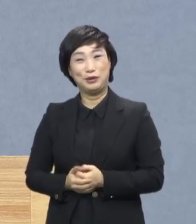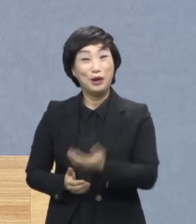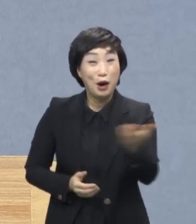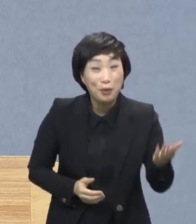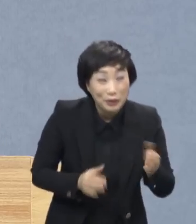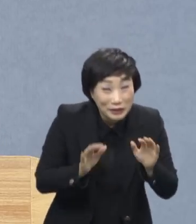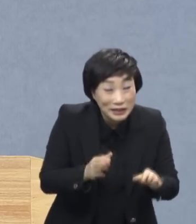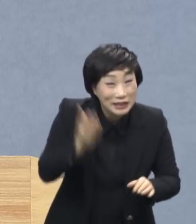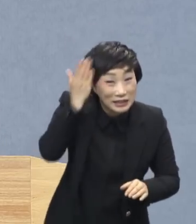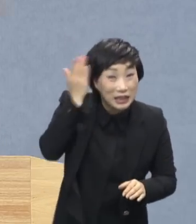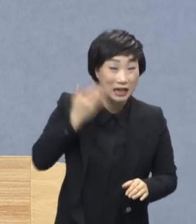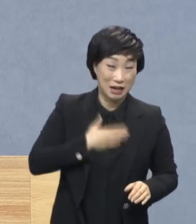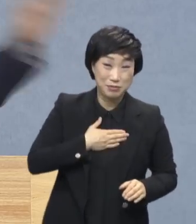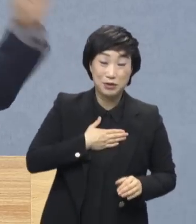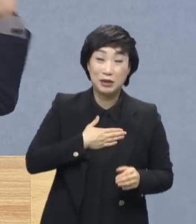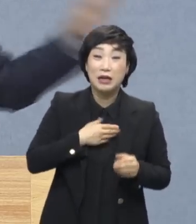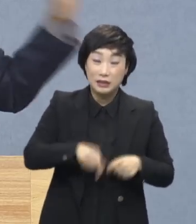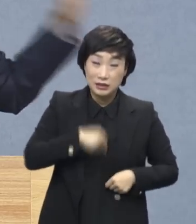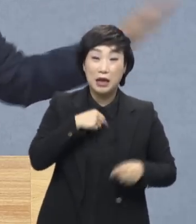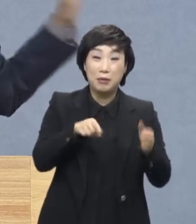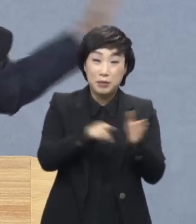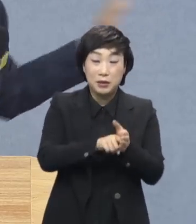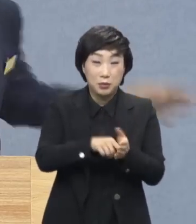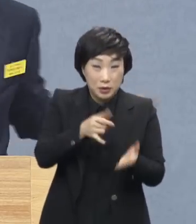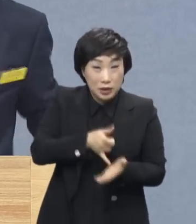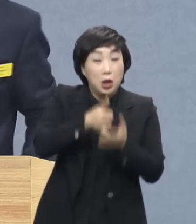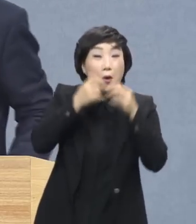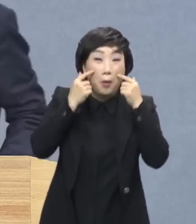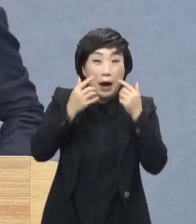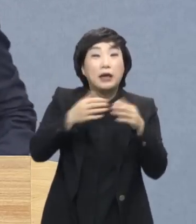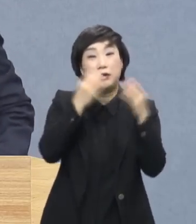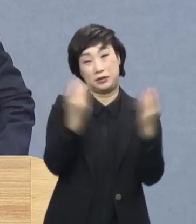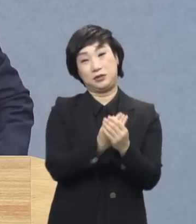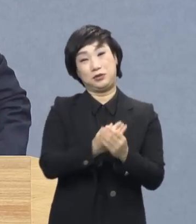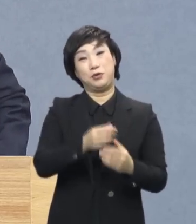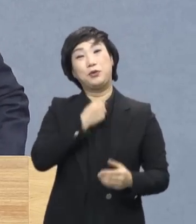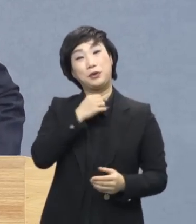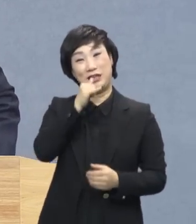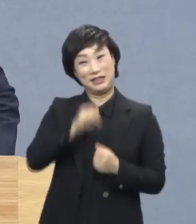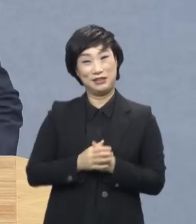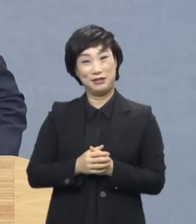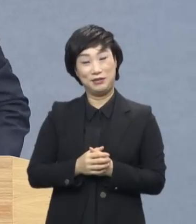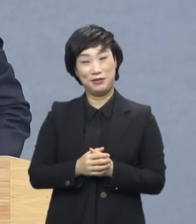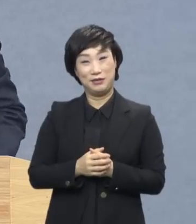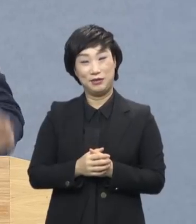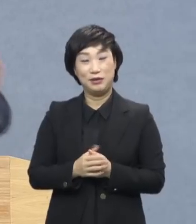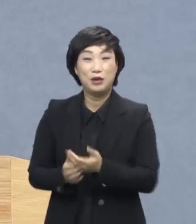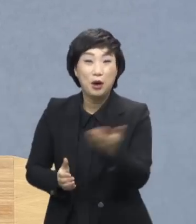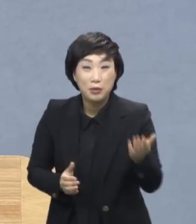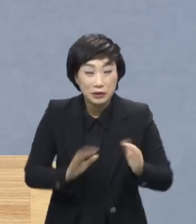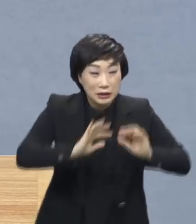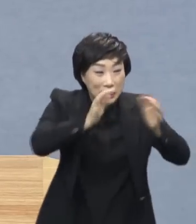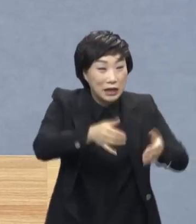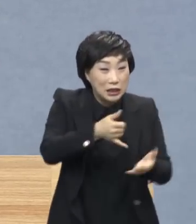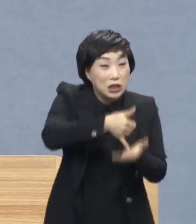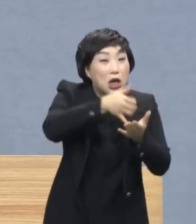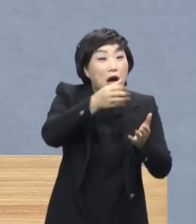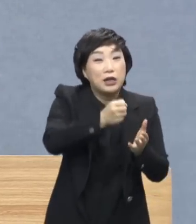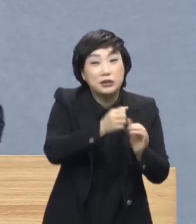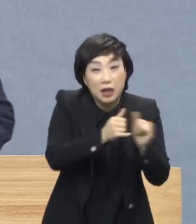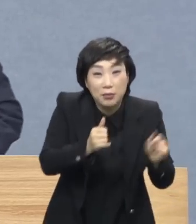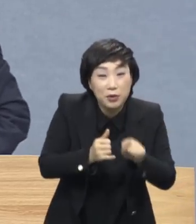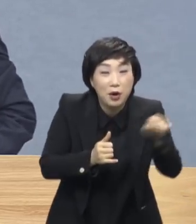우리가 지정의 믿음을 분명히 인격적으로 갖기를 원한다 이 말이오. 근데 세상에 인격을 가진